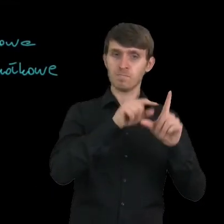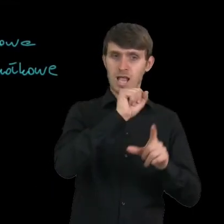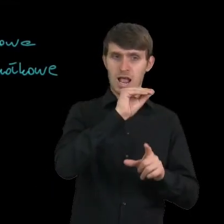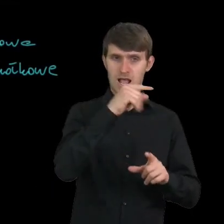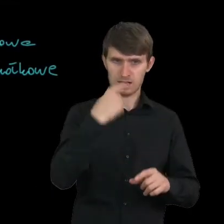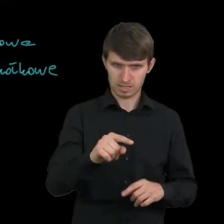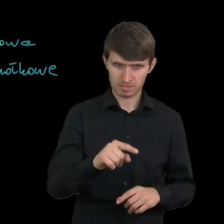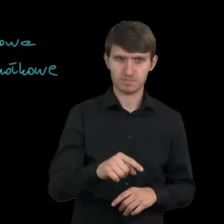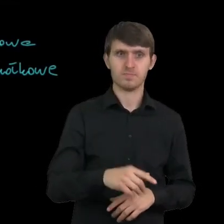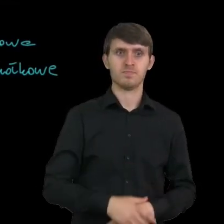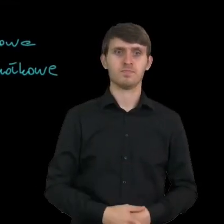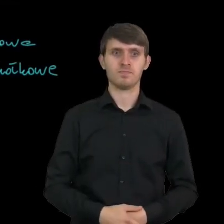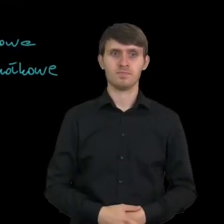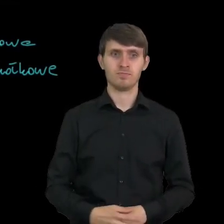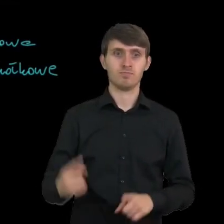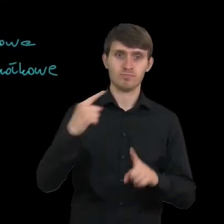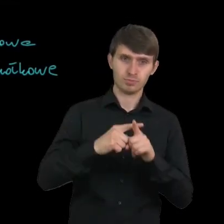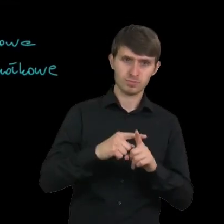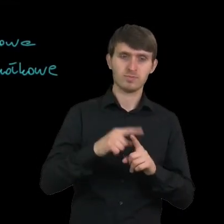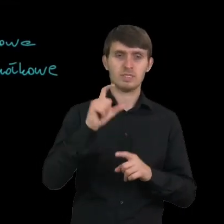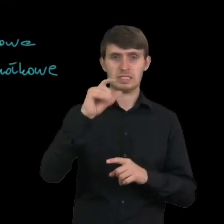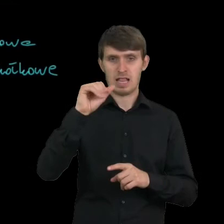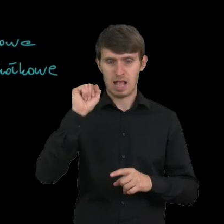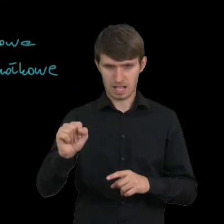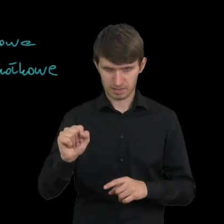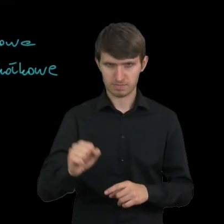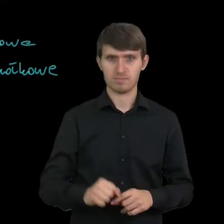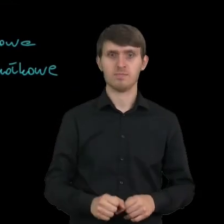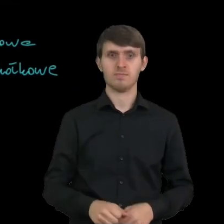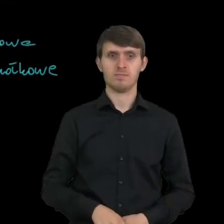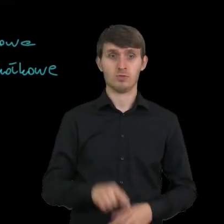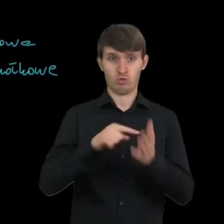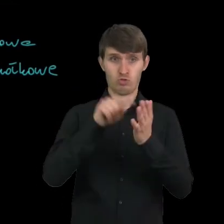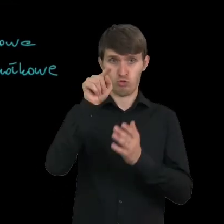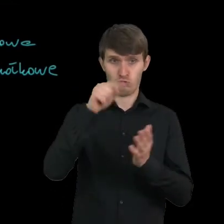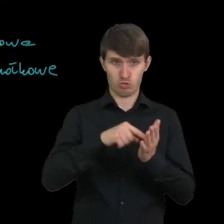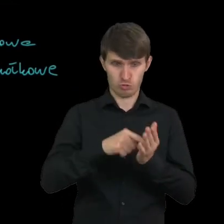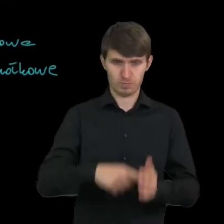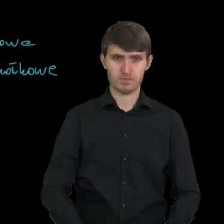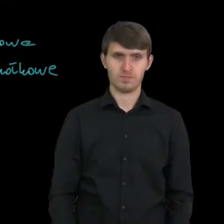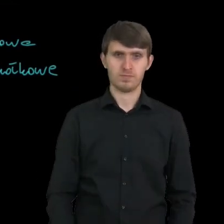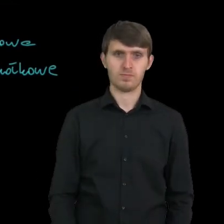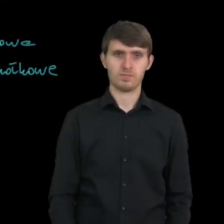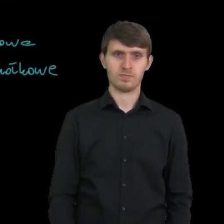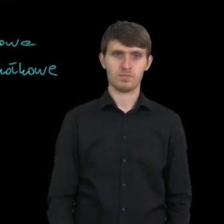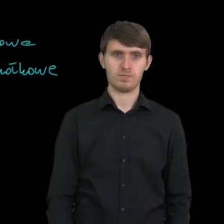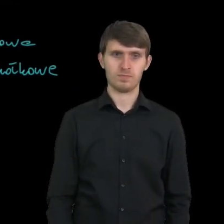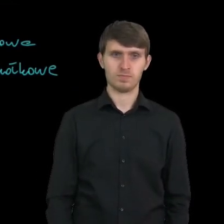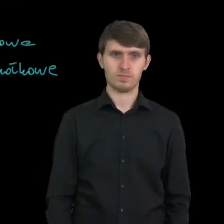AED, czyli tego kąta, tego tutaj, plus